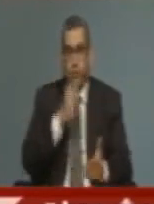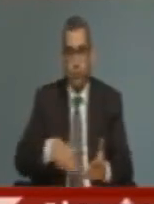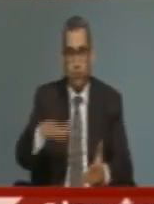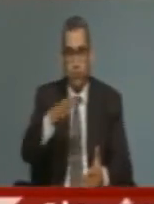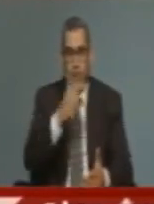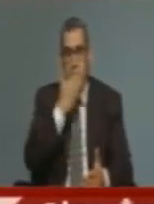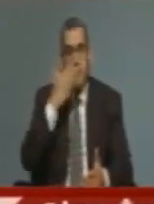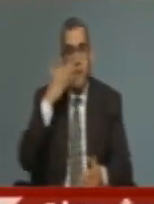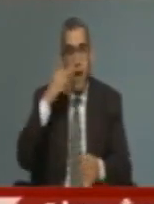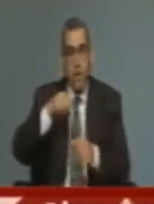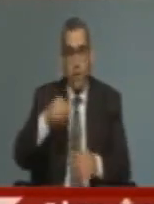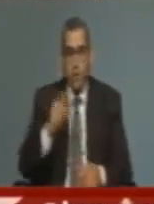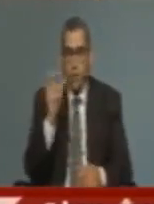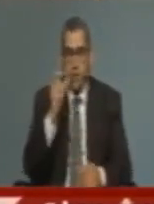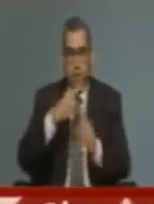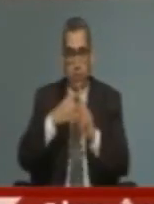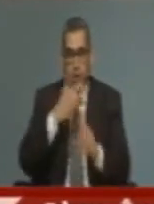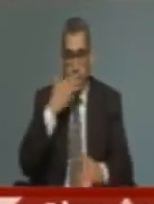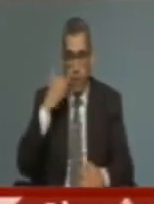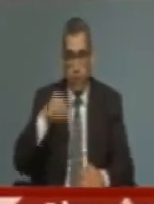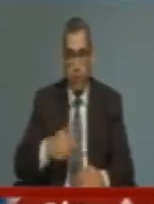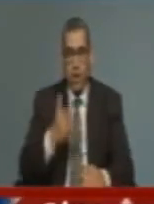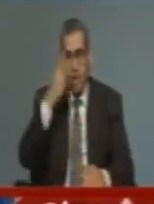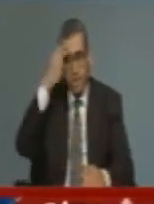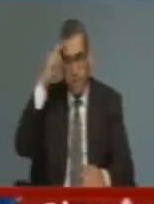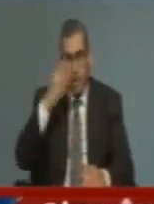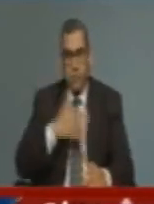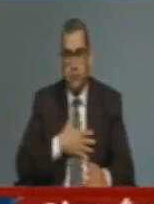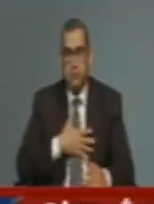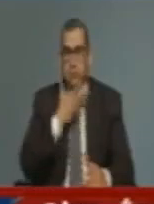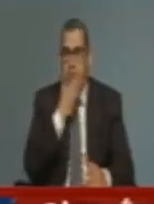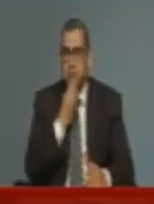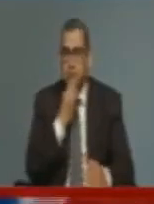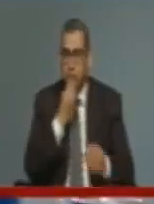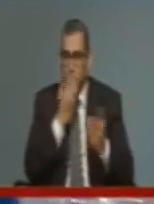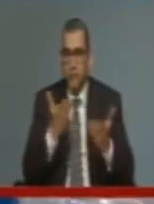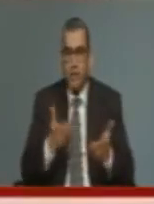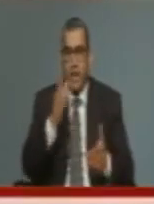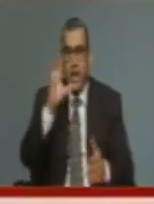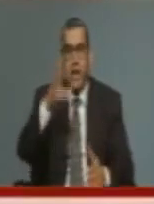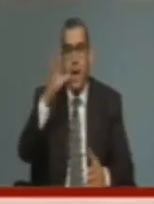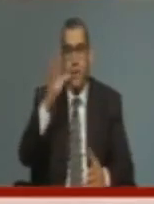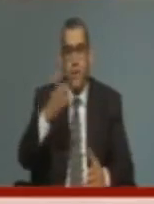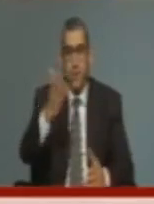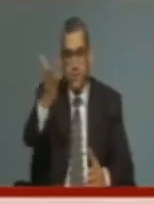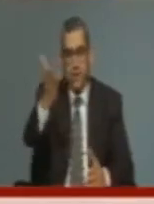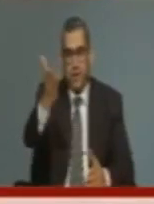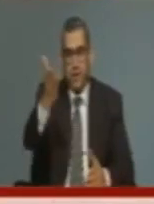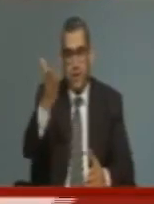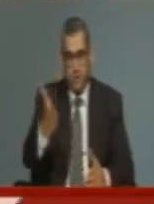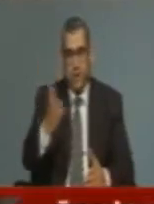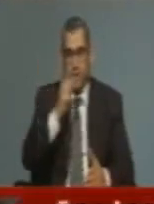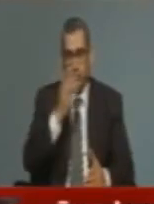احنا صايمينه المسلمين والمسيحيين ده معناه حاجه جميله قوي. نعم نعم اتفضلي اتفضلي